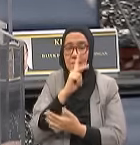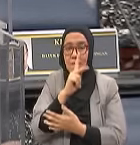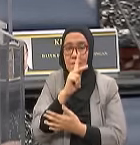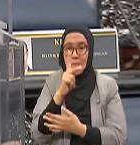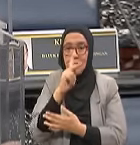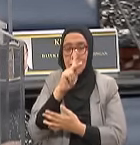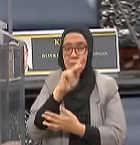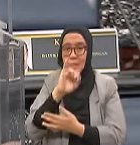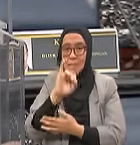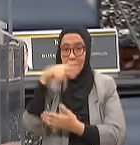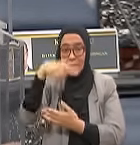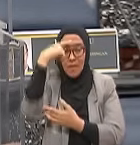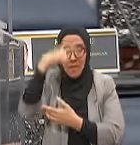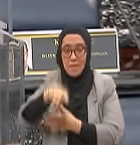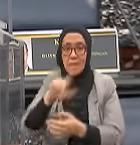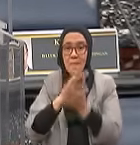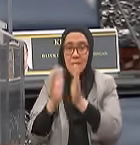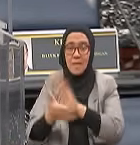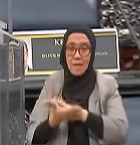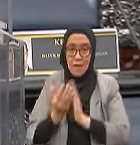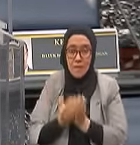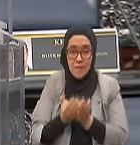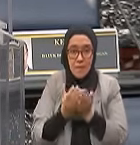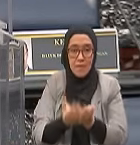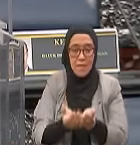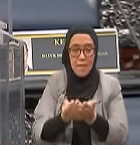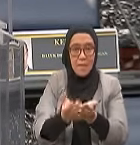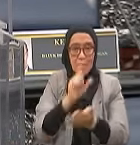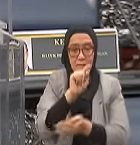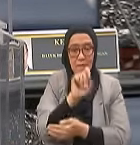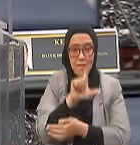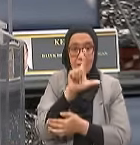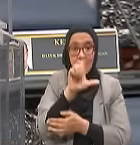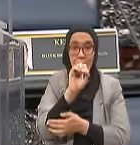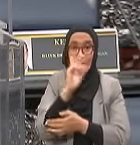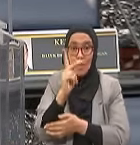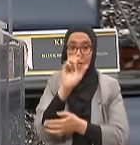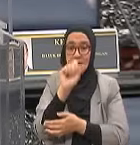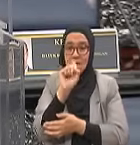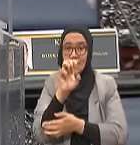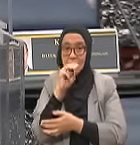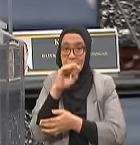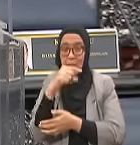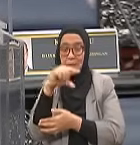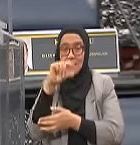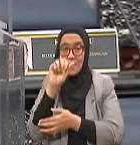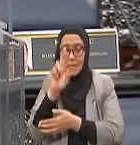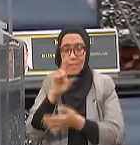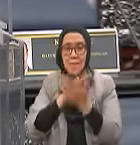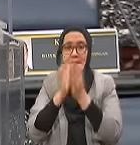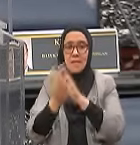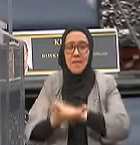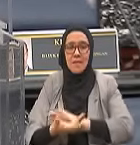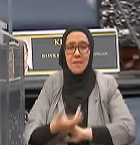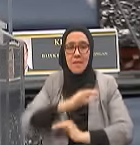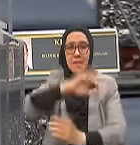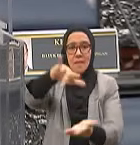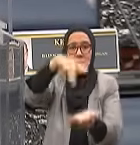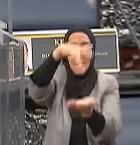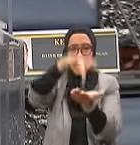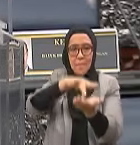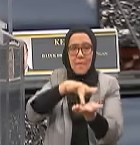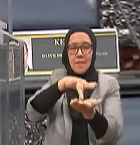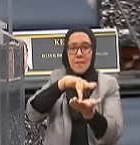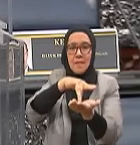truk kontainer menjadikan pelabuhan kontainer Teluk sepanggar sebagai regional transhipment help dengan izin yang penting didalam